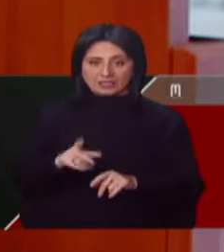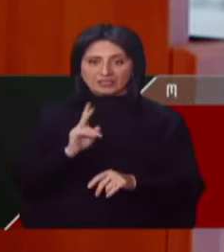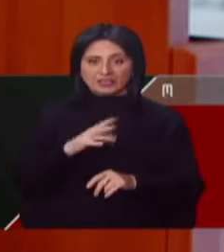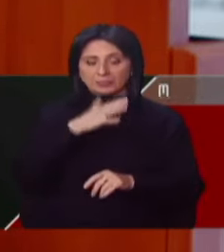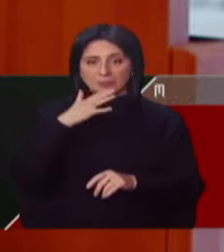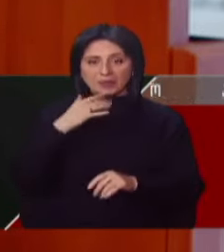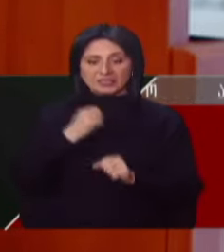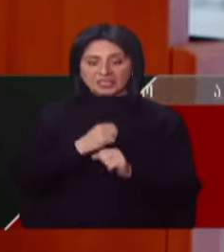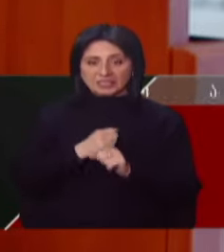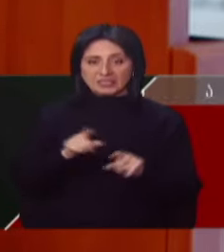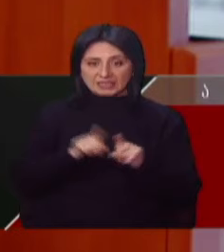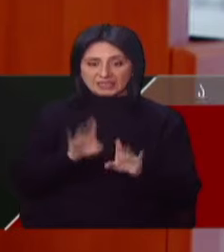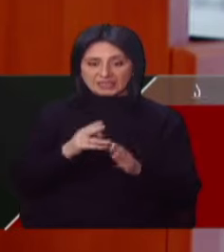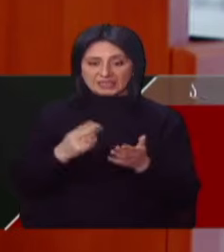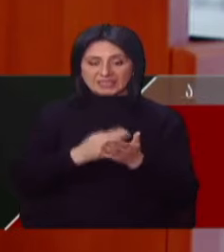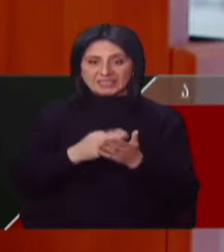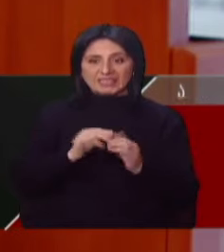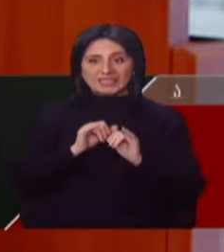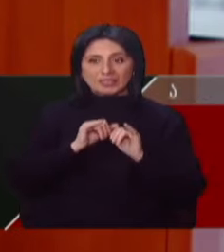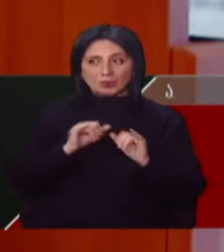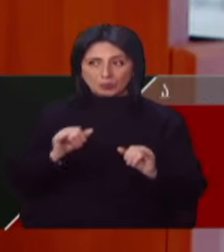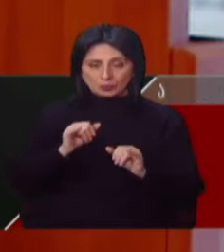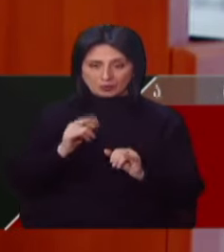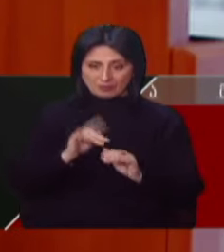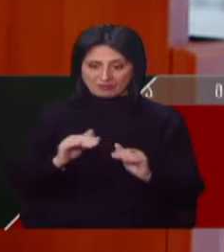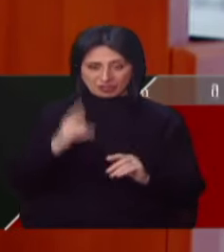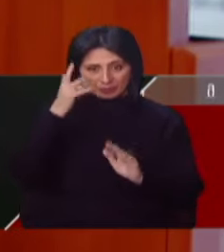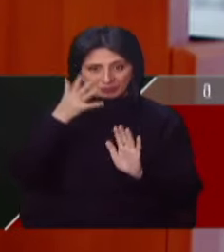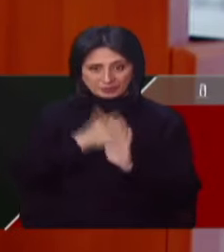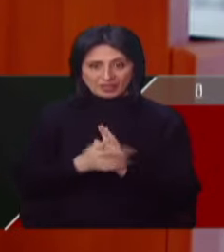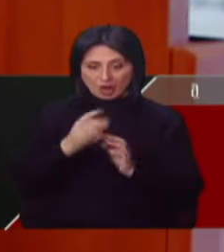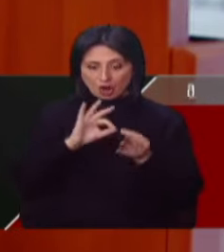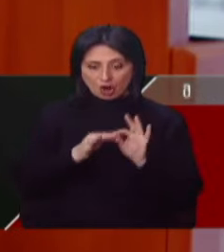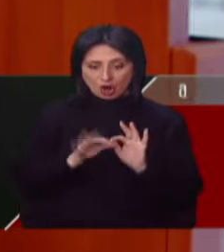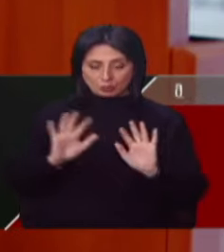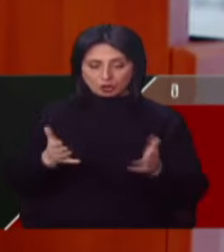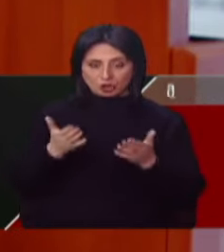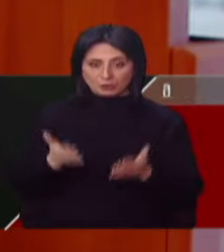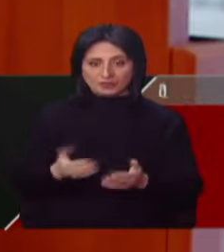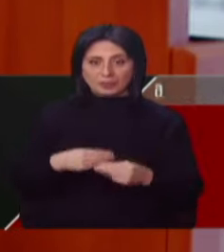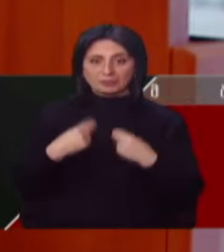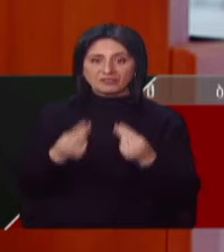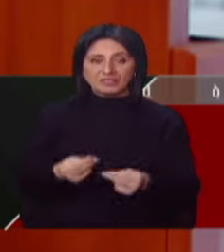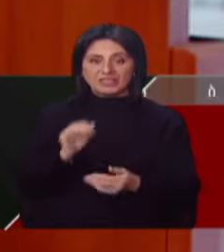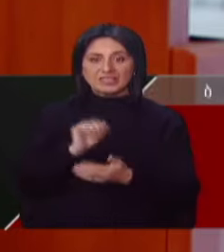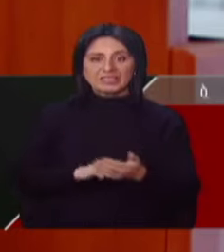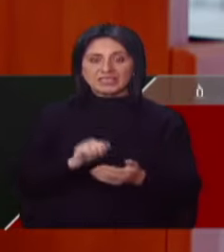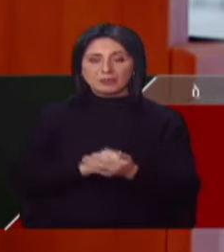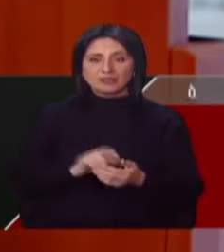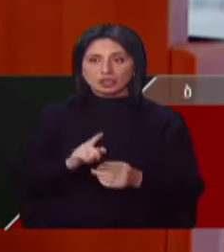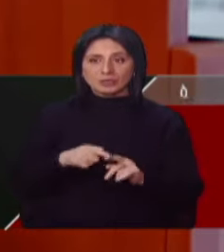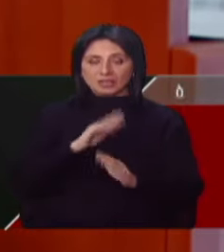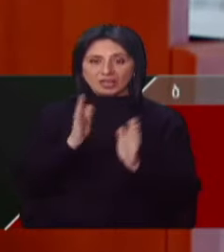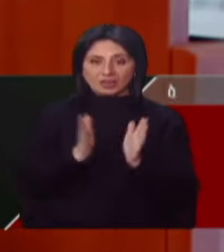რომელიც ბევრს აკეთებს ისედაც წიგნიერების გავრცელებისთვის და ახლა კიდევ ერთი კონკრეტული შემთხვევა მივეცით საბაბი, რომ